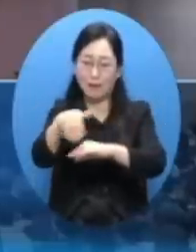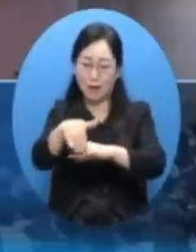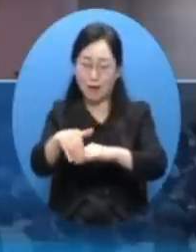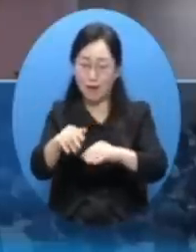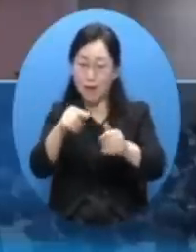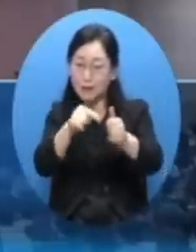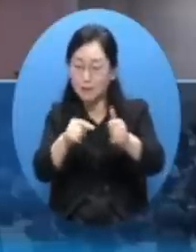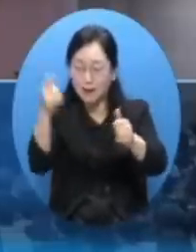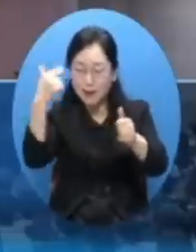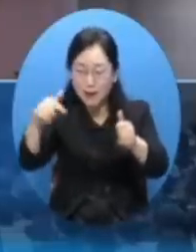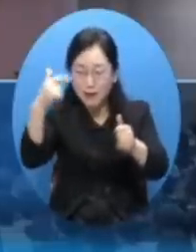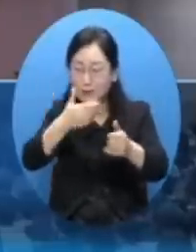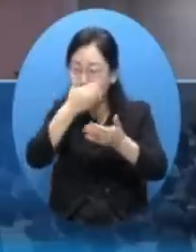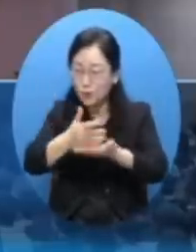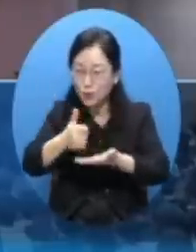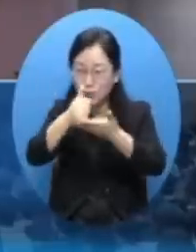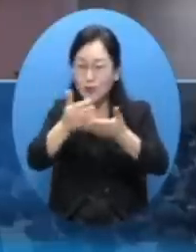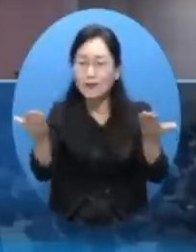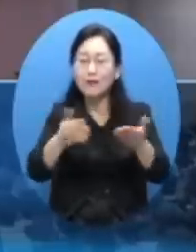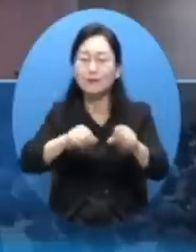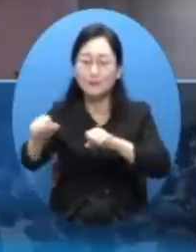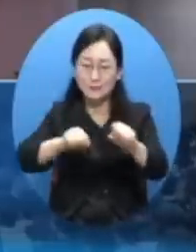항상 존귀한 일에 서리라.